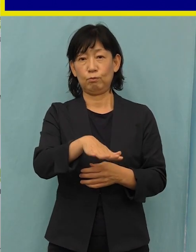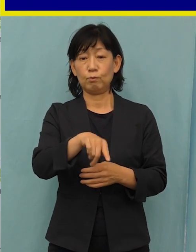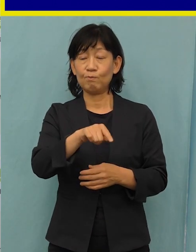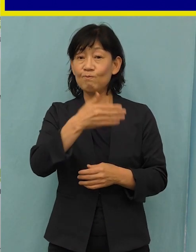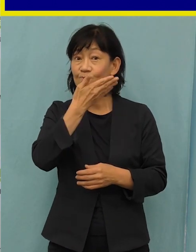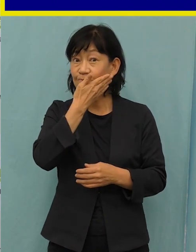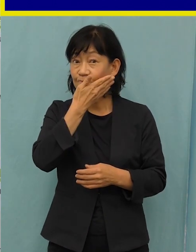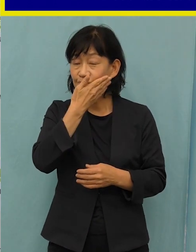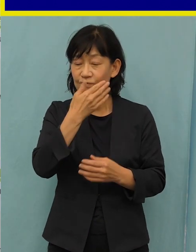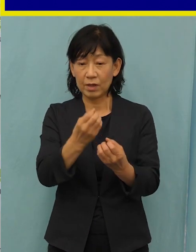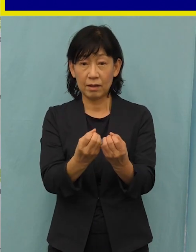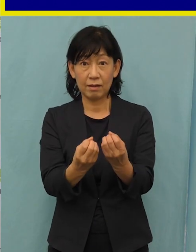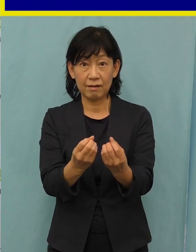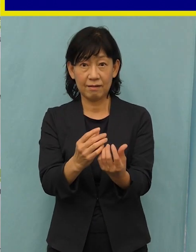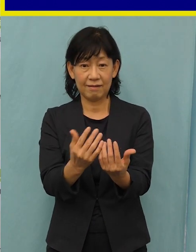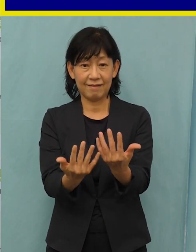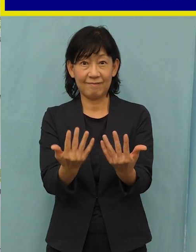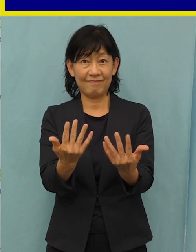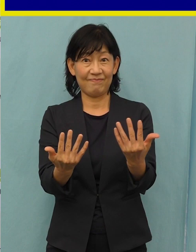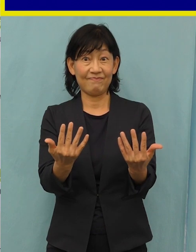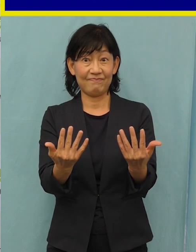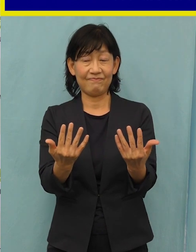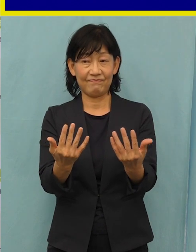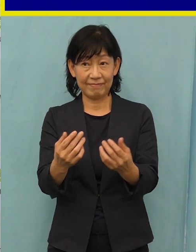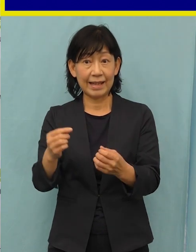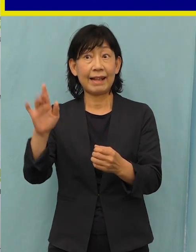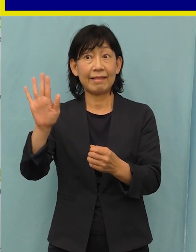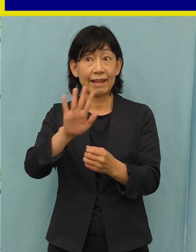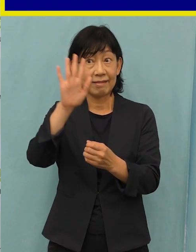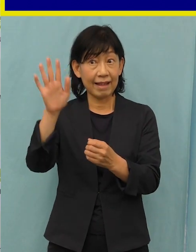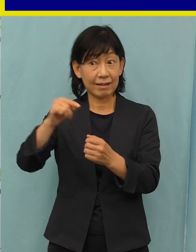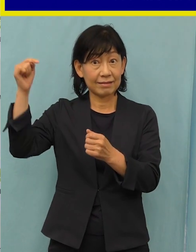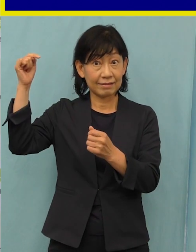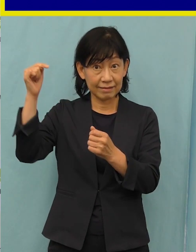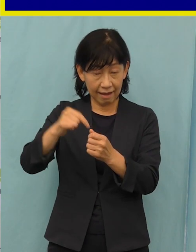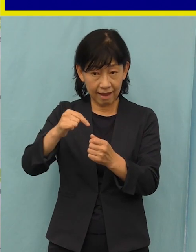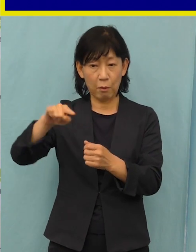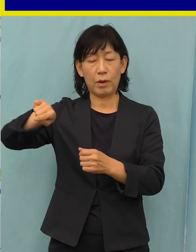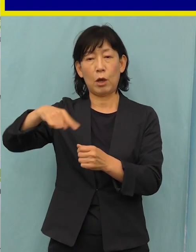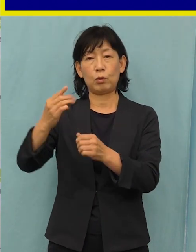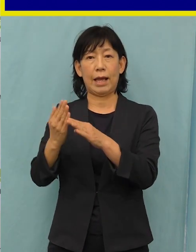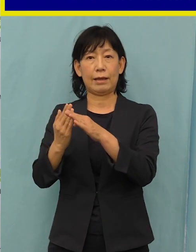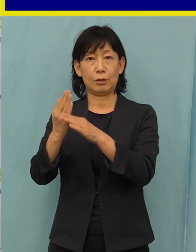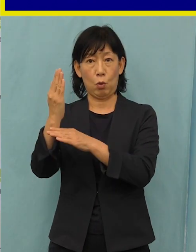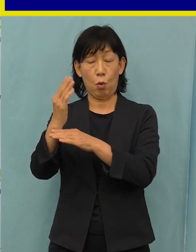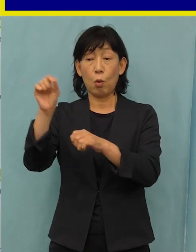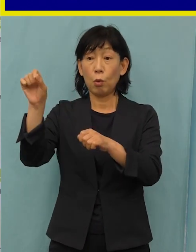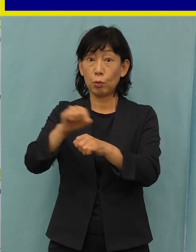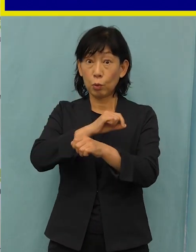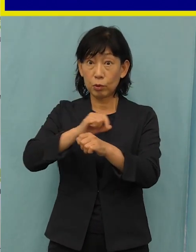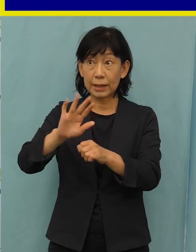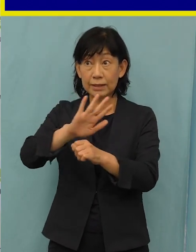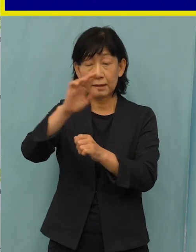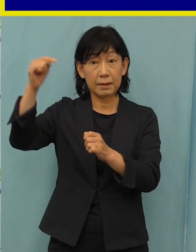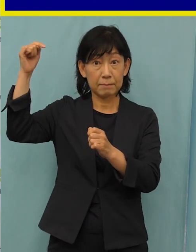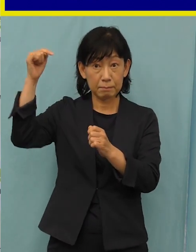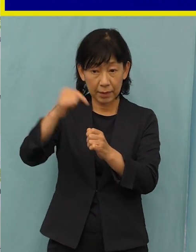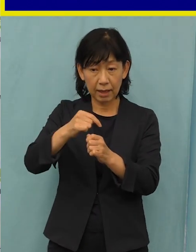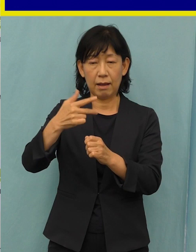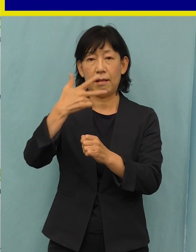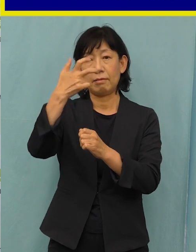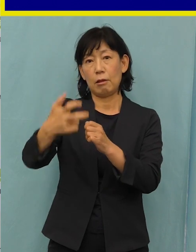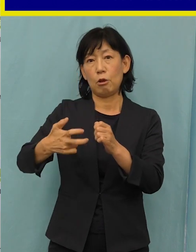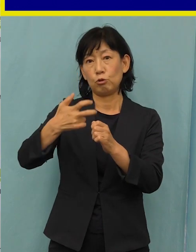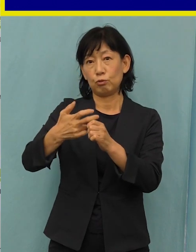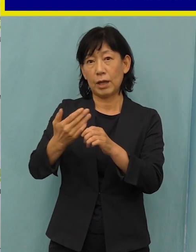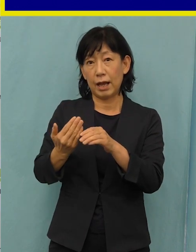生育場所であり、天然記念物指定から100年以上、特別天然記念物に指定されて